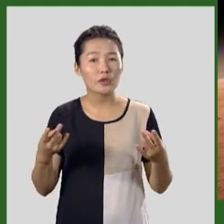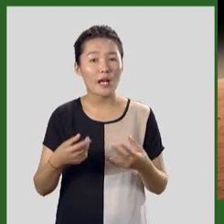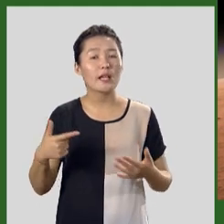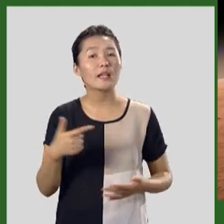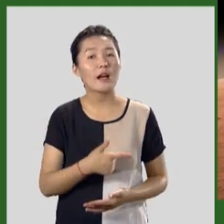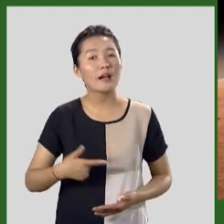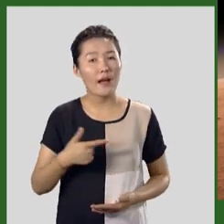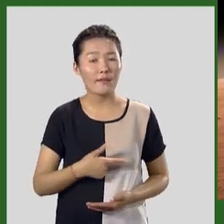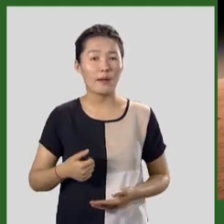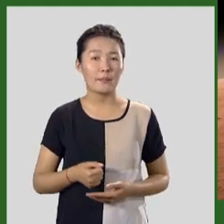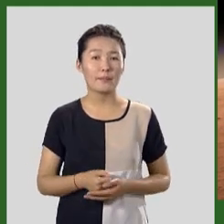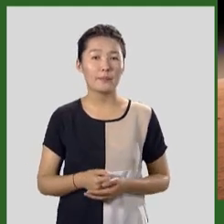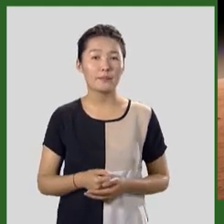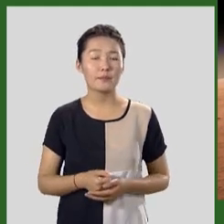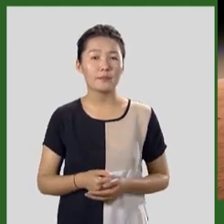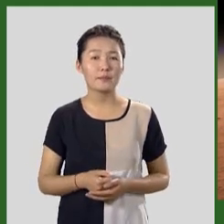география?